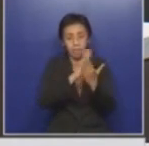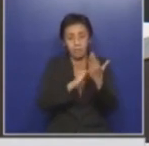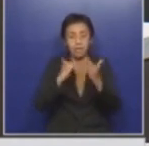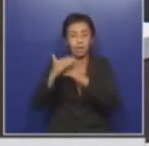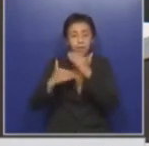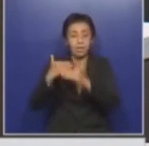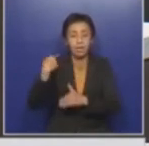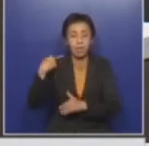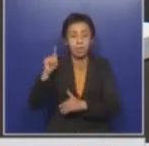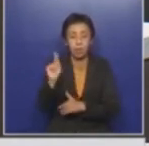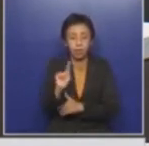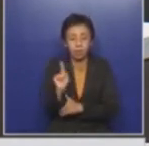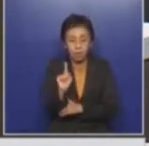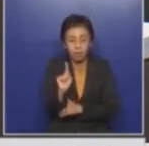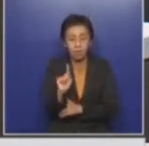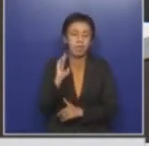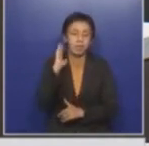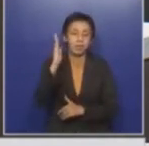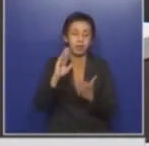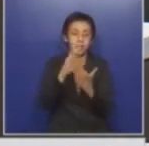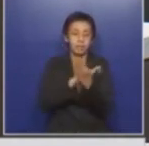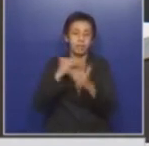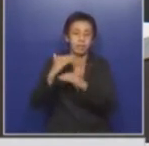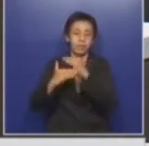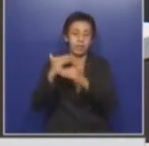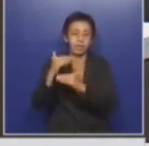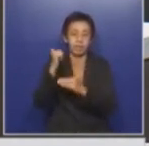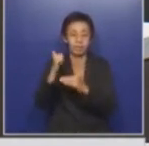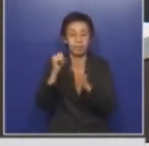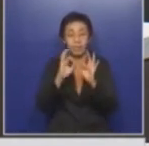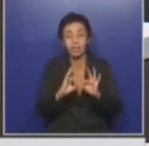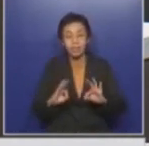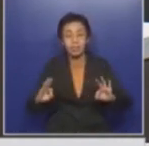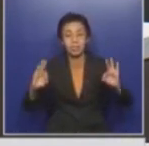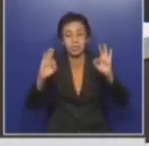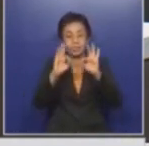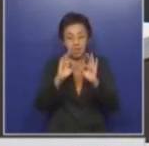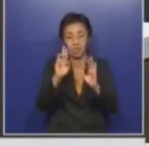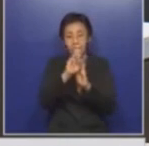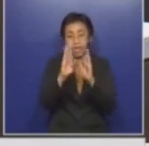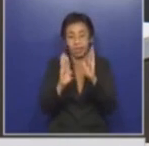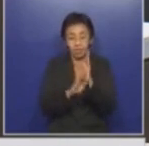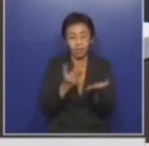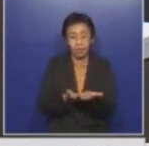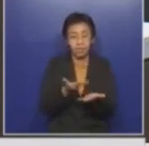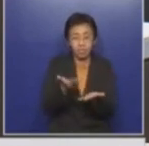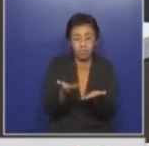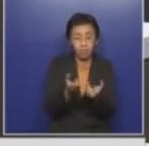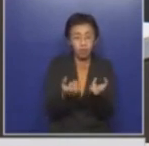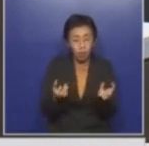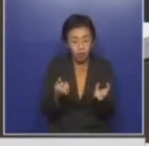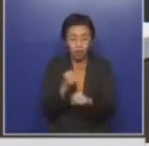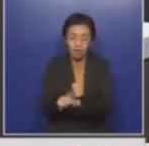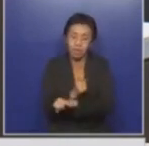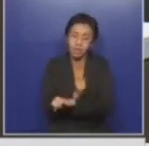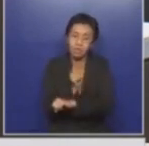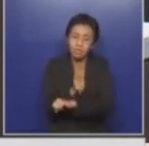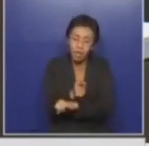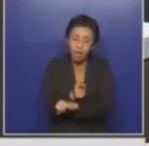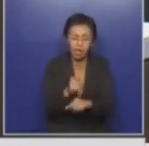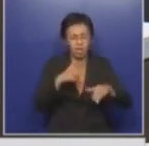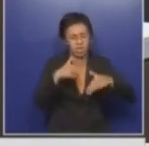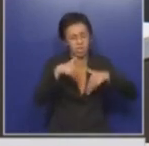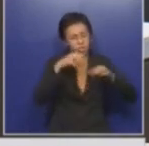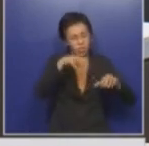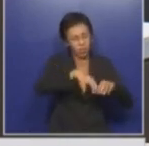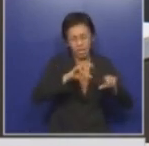ระบบของประเทศจะเดินหน้าได้และประการที่สำคัญที่สุดระเบียบว่าด้วยการจัดซื้อจัดจ้างที่เป็นปัญหากับทุกส่วนราชการและก็พี่น้องประชา